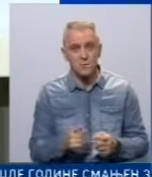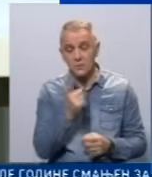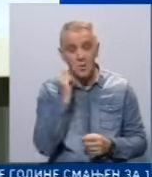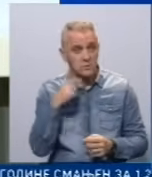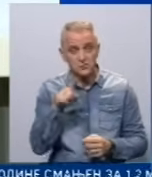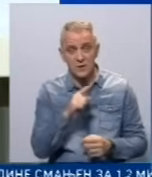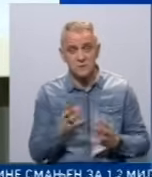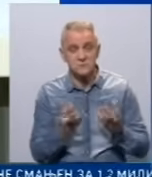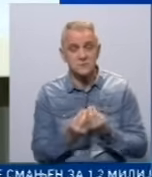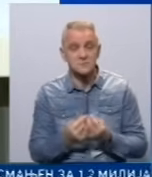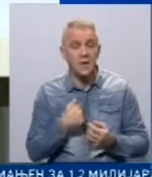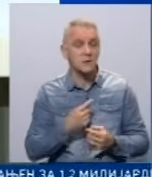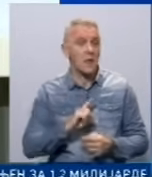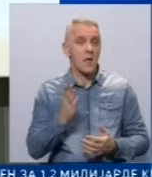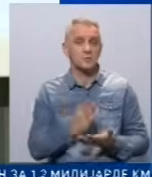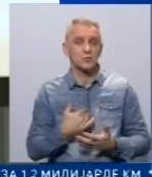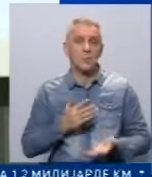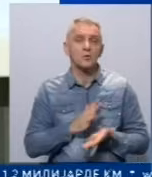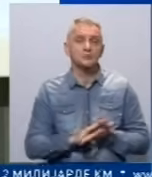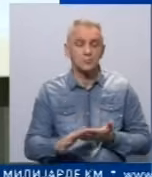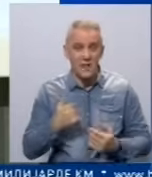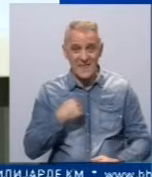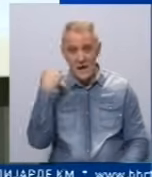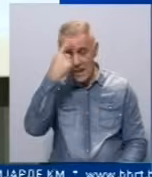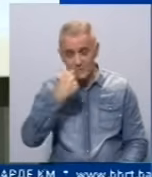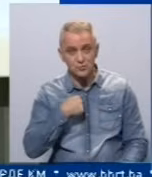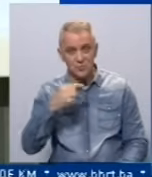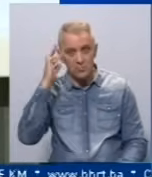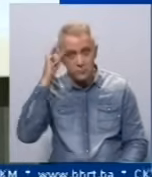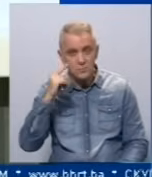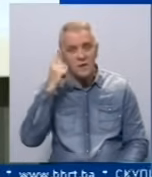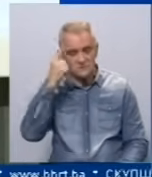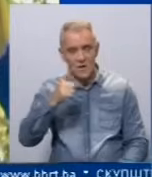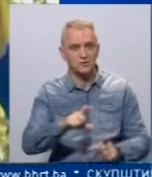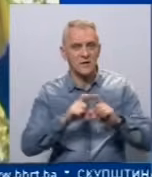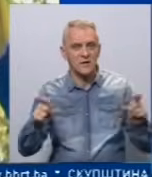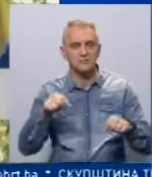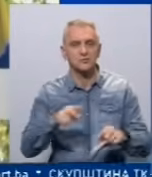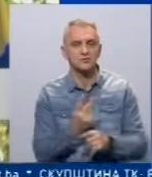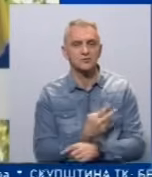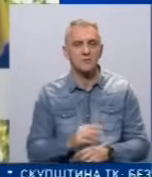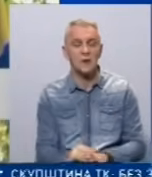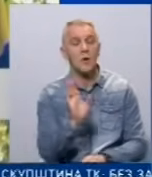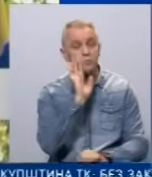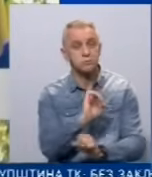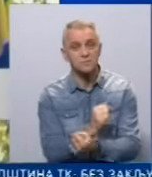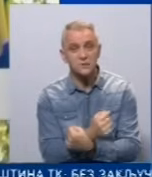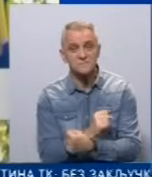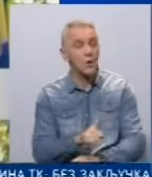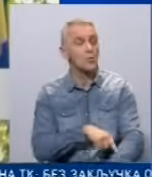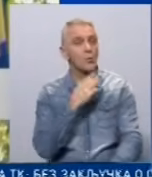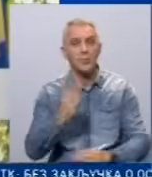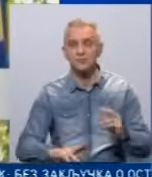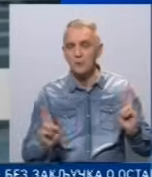međunarodne zajednice, sad da budem neskroman, ja sam se lično za to pobrinuo, znaće se krivci u ovoj zemlji. Bosna i Hercegovina ne može dugoročno